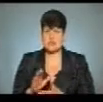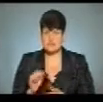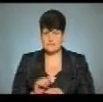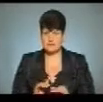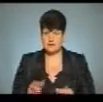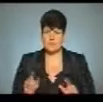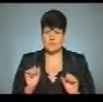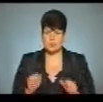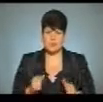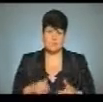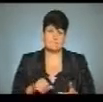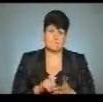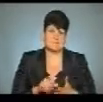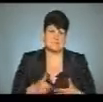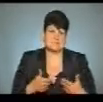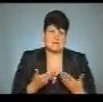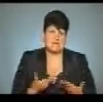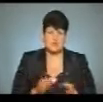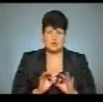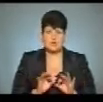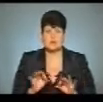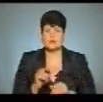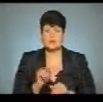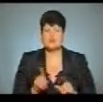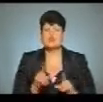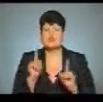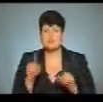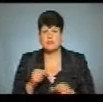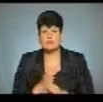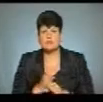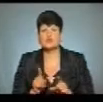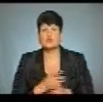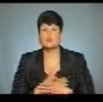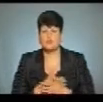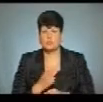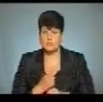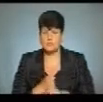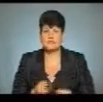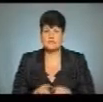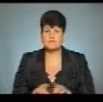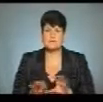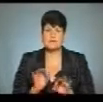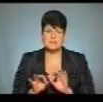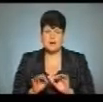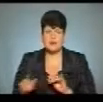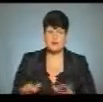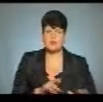ми могли представитися і розказати трішки про те, що ми вміємо робити або ми любимо робити. Також вибирали подвіжні